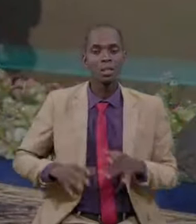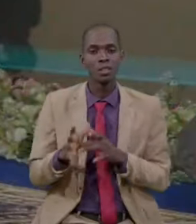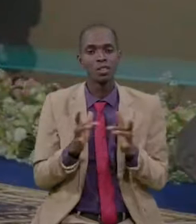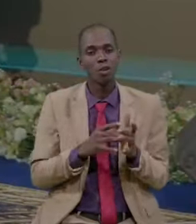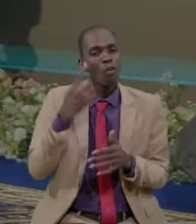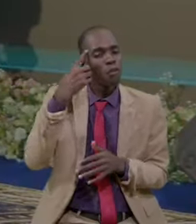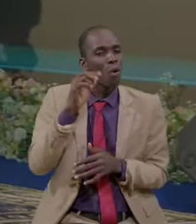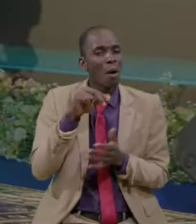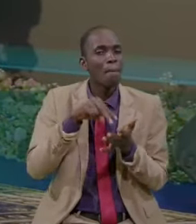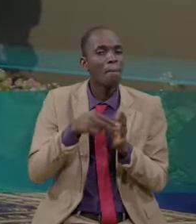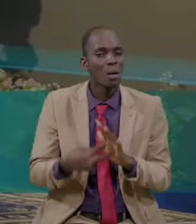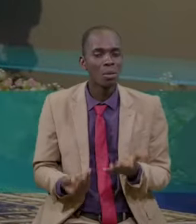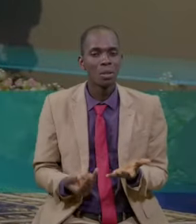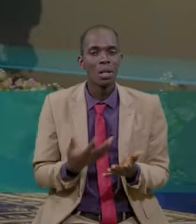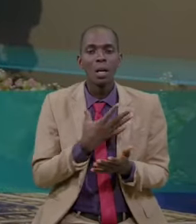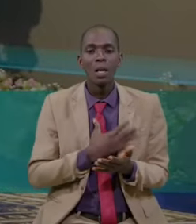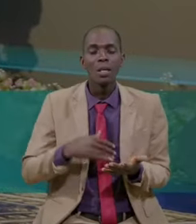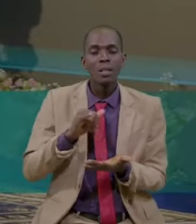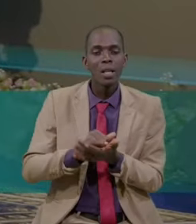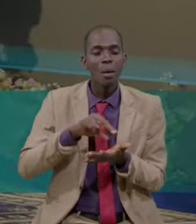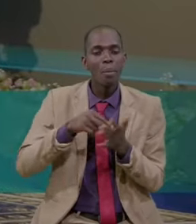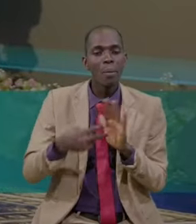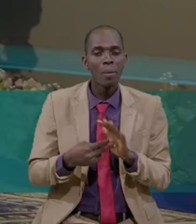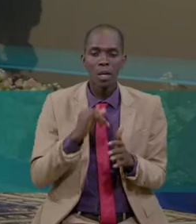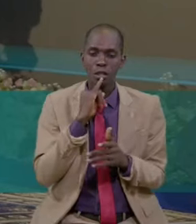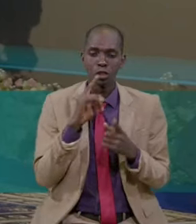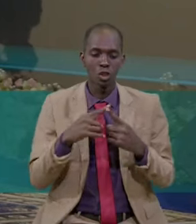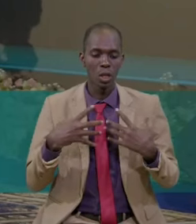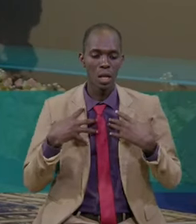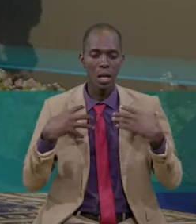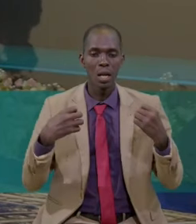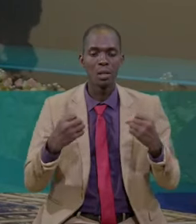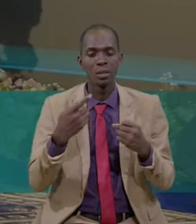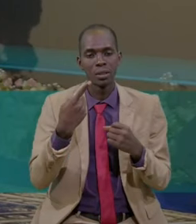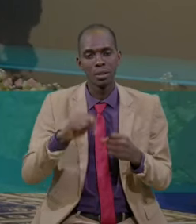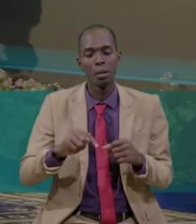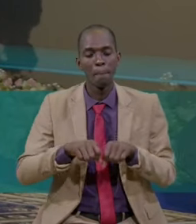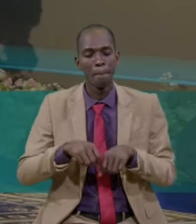cet objectif. Il a envoyé guérir ceux qui ont le cœur brisé.